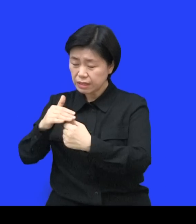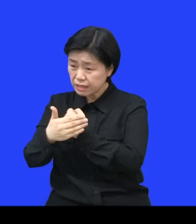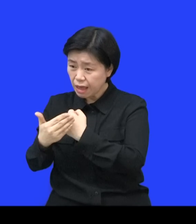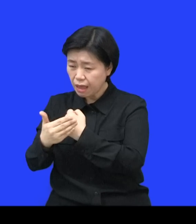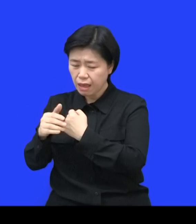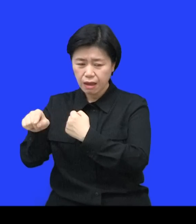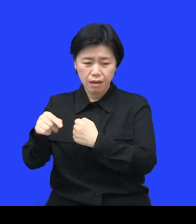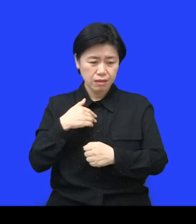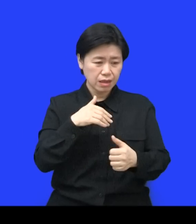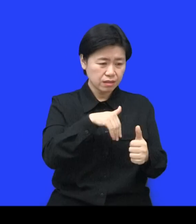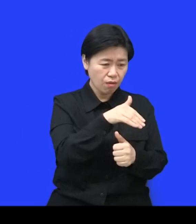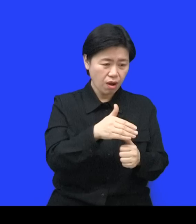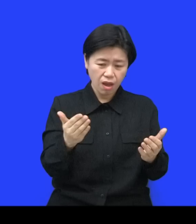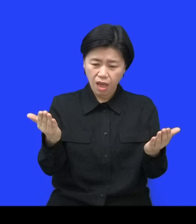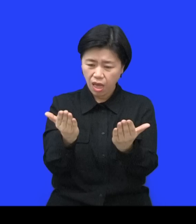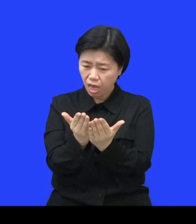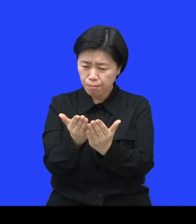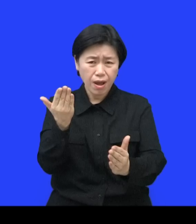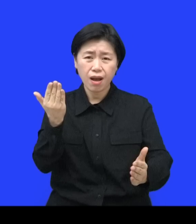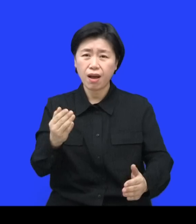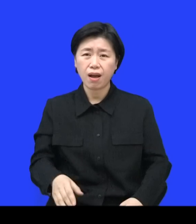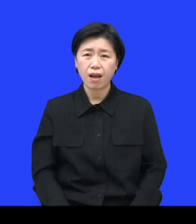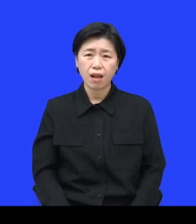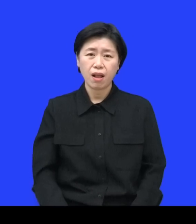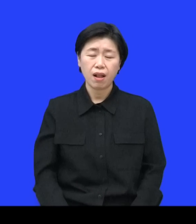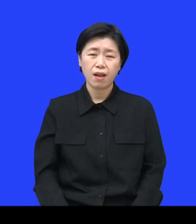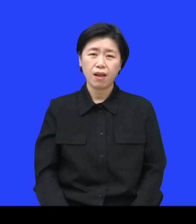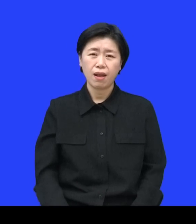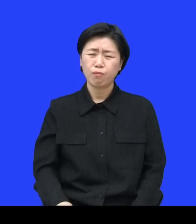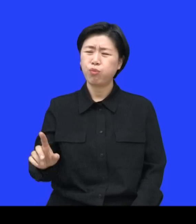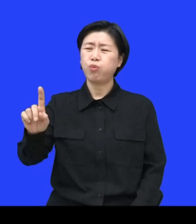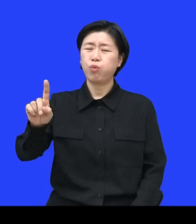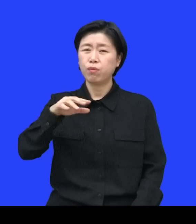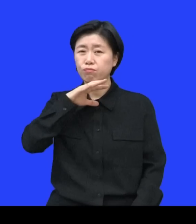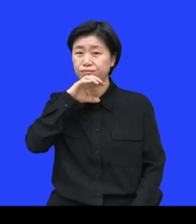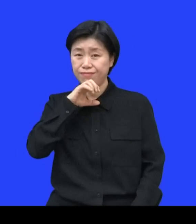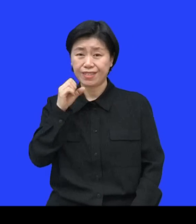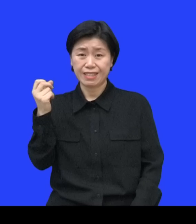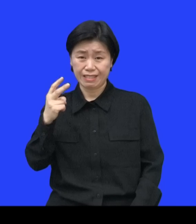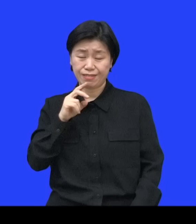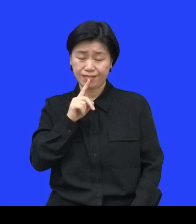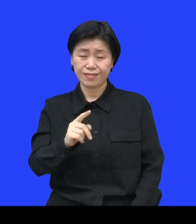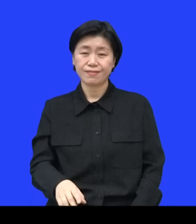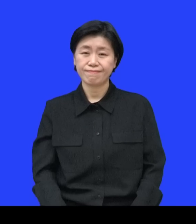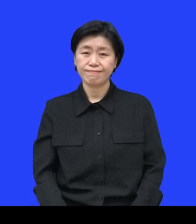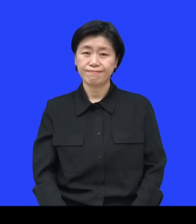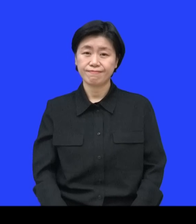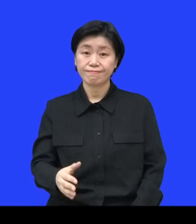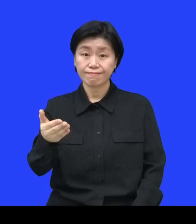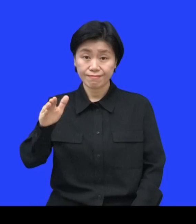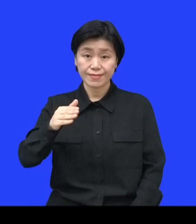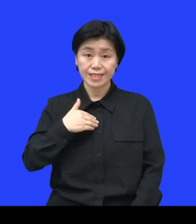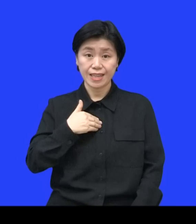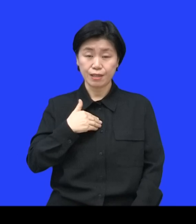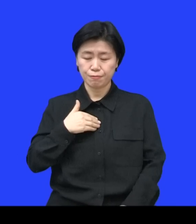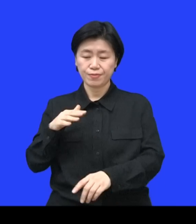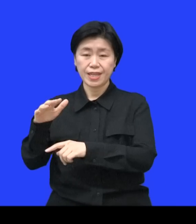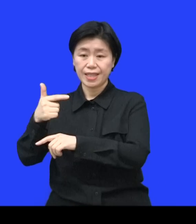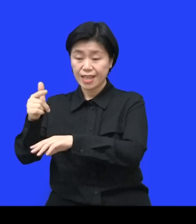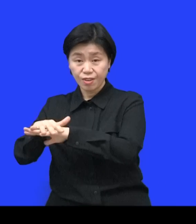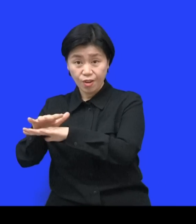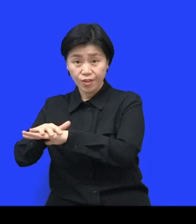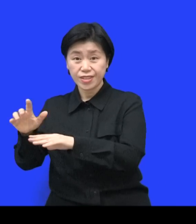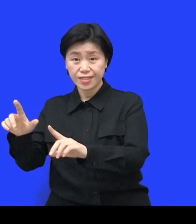넘쳐. 근근히 살아가고 있지 이렇게 하고 있었어요. 근데 그때 동시에 왔던 게 대학을 서울로 올라오다 보니까 대전의